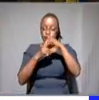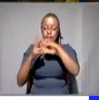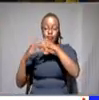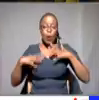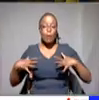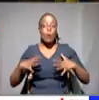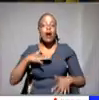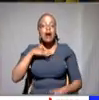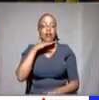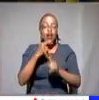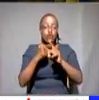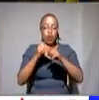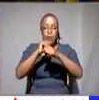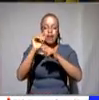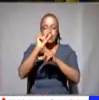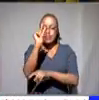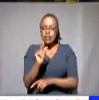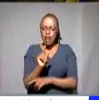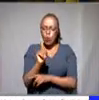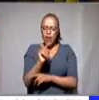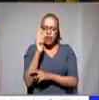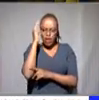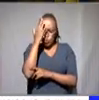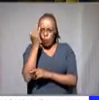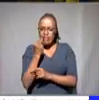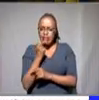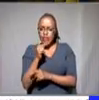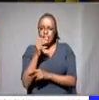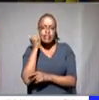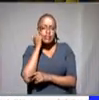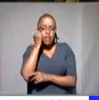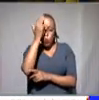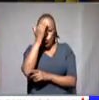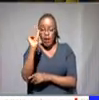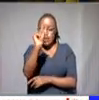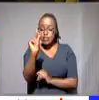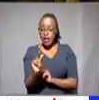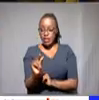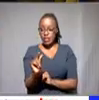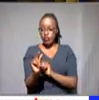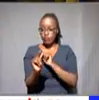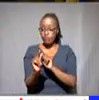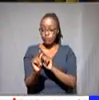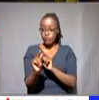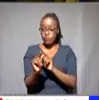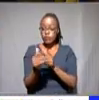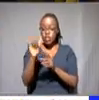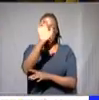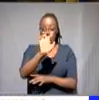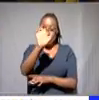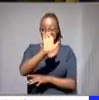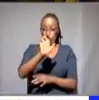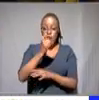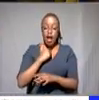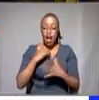frori wa Italy. Imwesha itumi ile ila heyano kumuna na ikuishini kukoro. Frori wa Italy, dhini wa getarukia Europe, neguo okoro